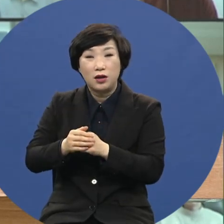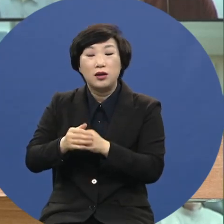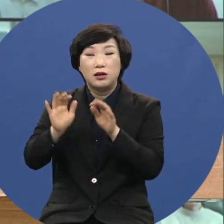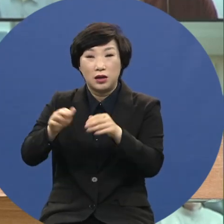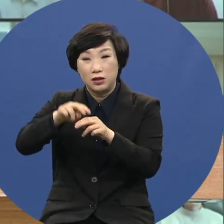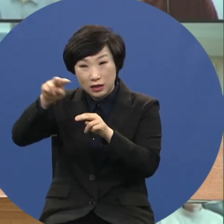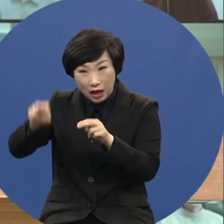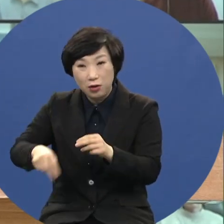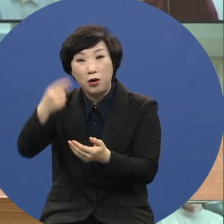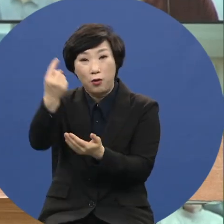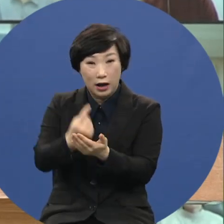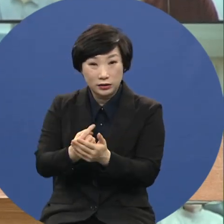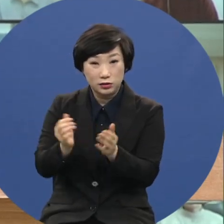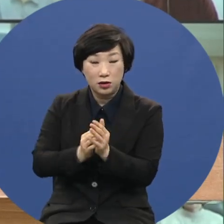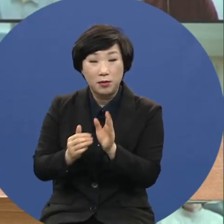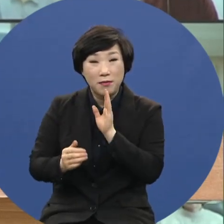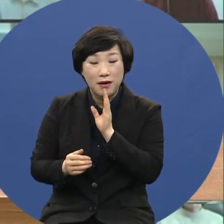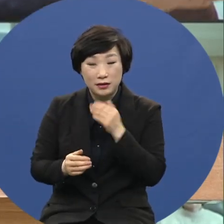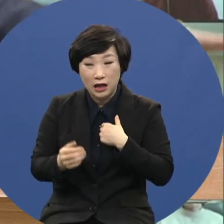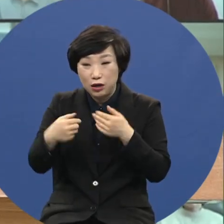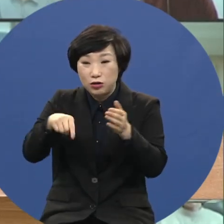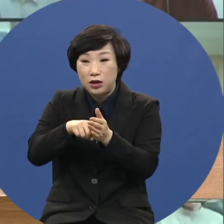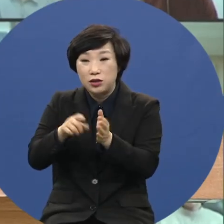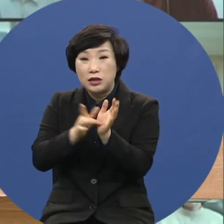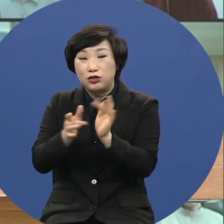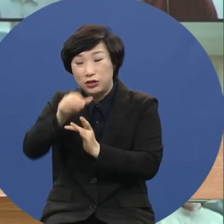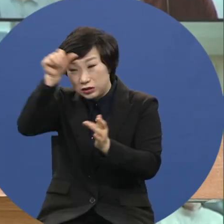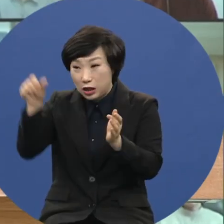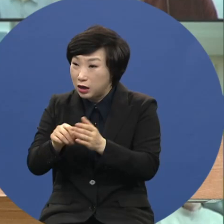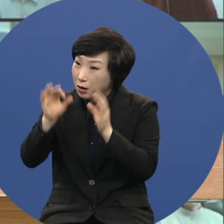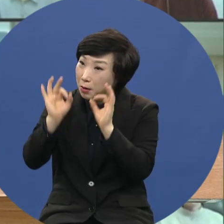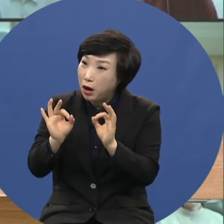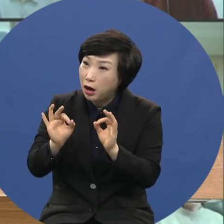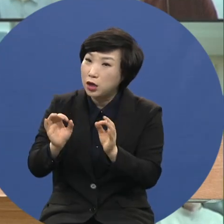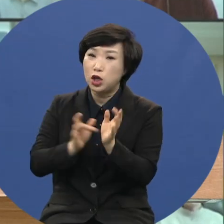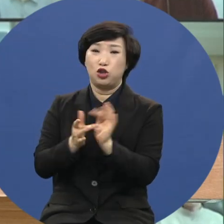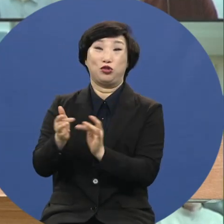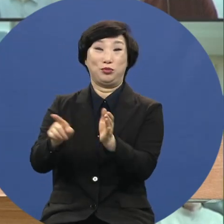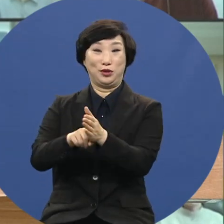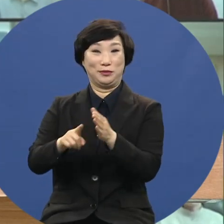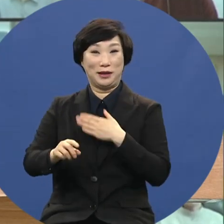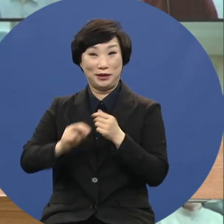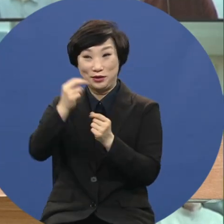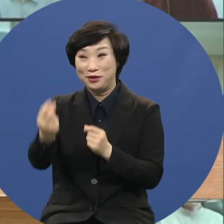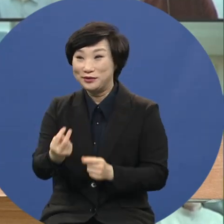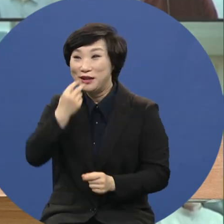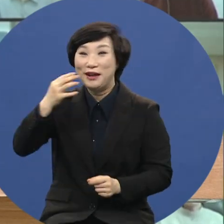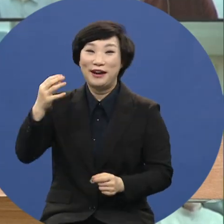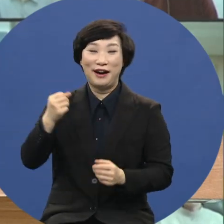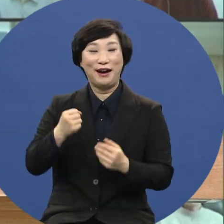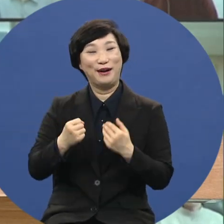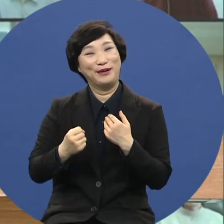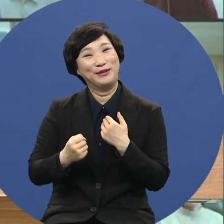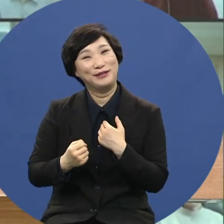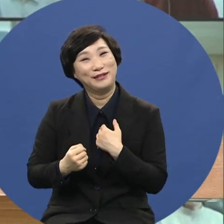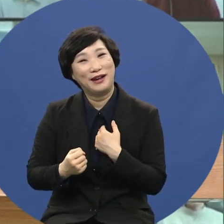위에서 사신 생애를 볼 때 그를 믿으면 영생을 얻는다고 했으니,